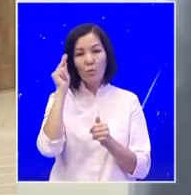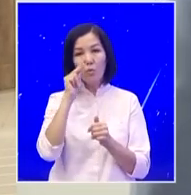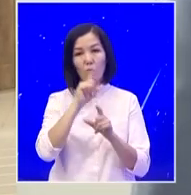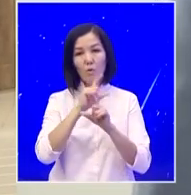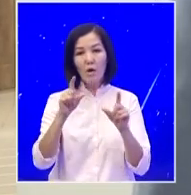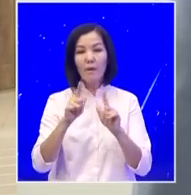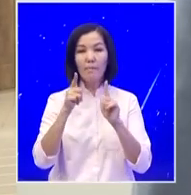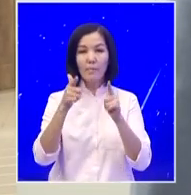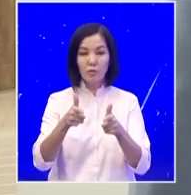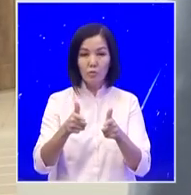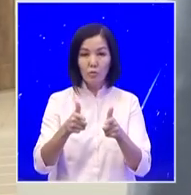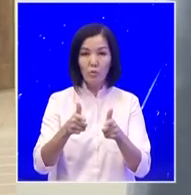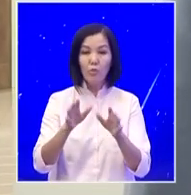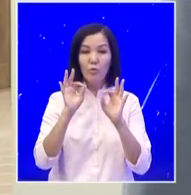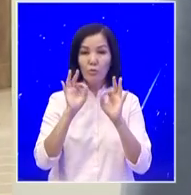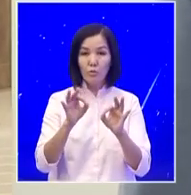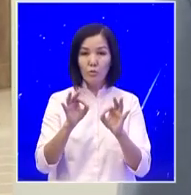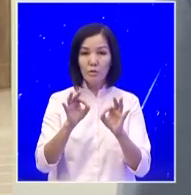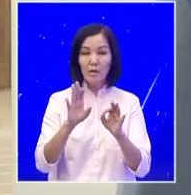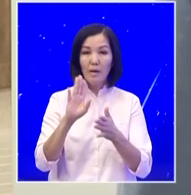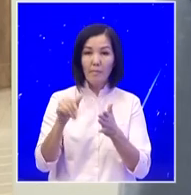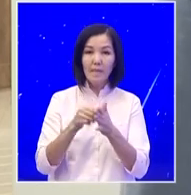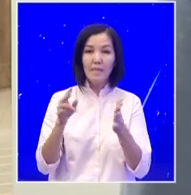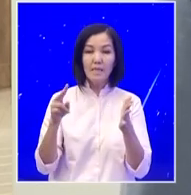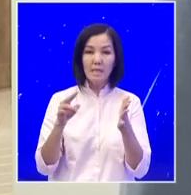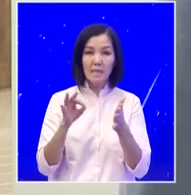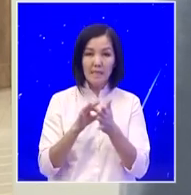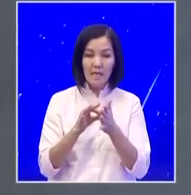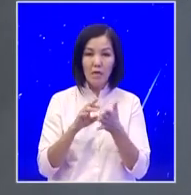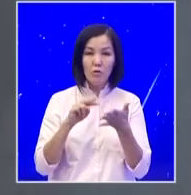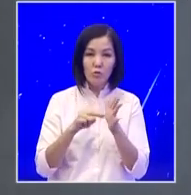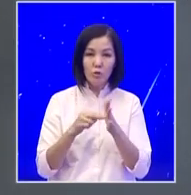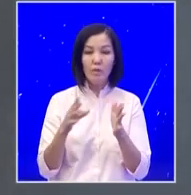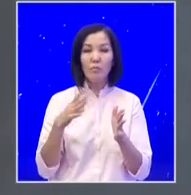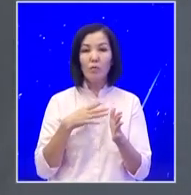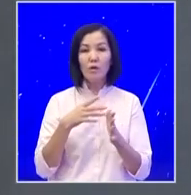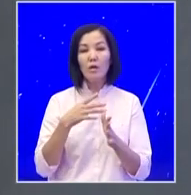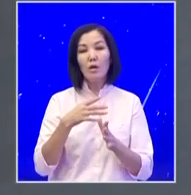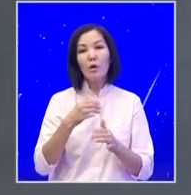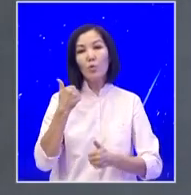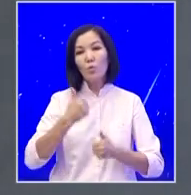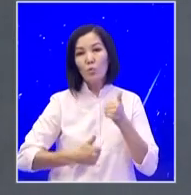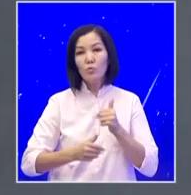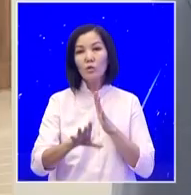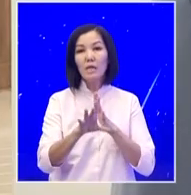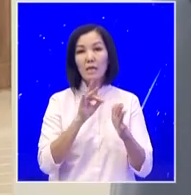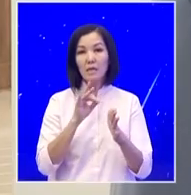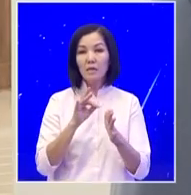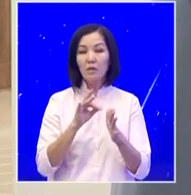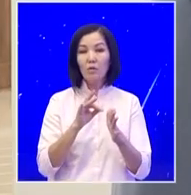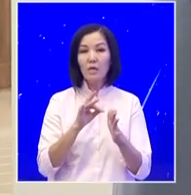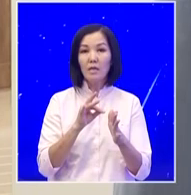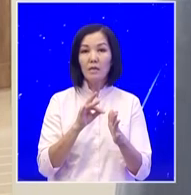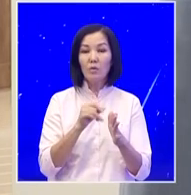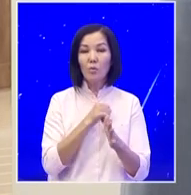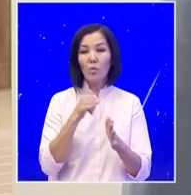басты мақсаттарының бірі болған. Осы жылдан бастап конкурстық іріктеулерден өтіп, өзім